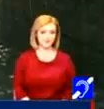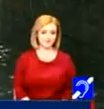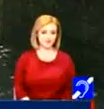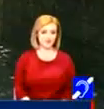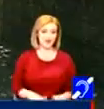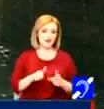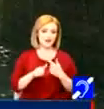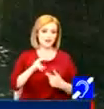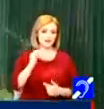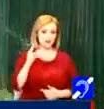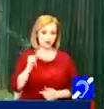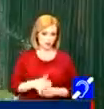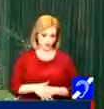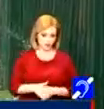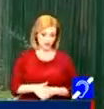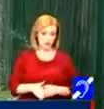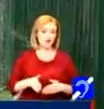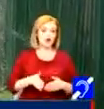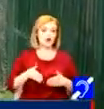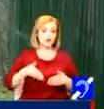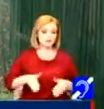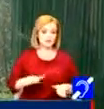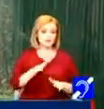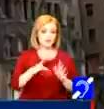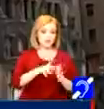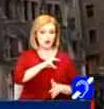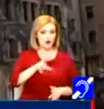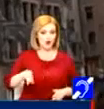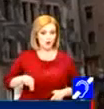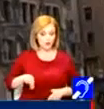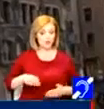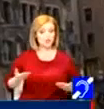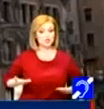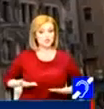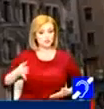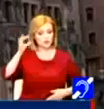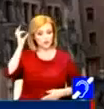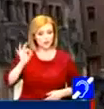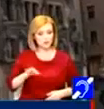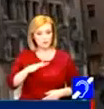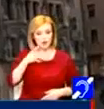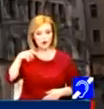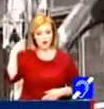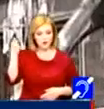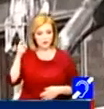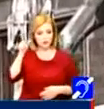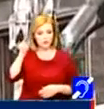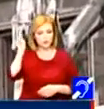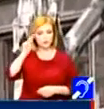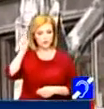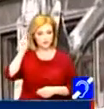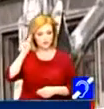Nicu Știrbet s-a născut în satul Văleni, raionul Cahul. Acum el trăiește în Germania. A investit mult în studii, a luat parte la stagii de practică în cadrul mai